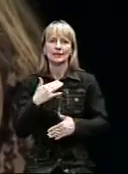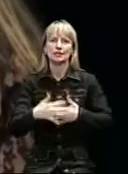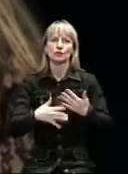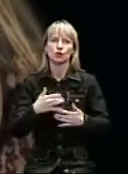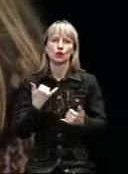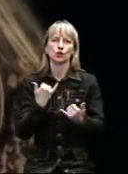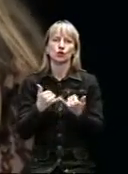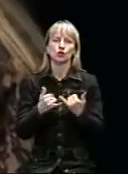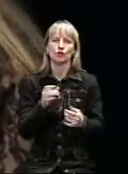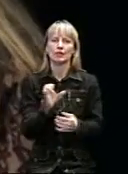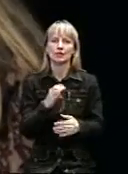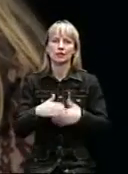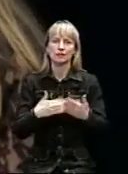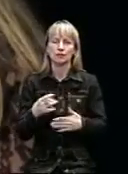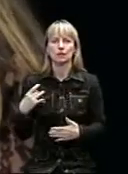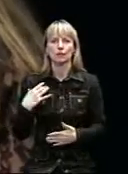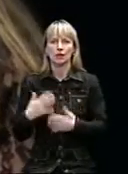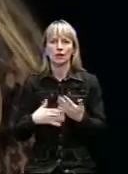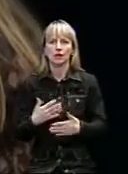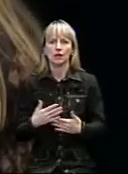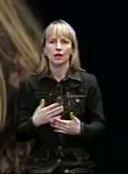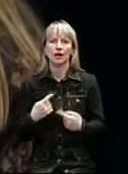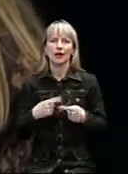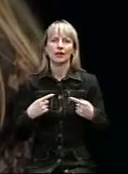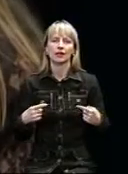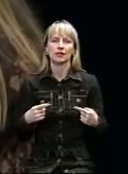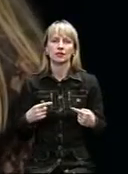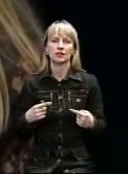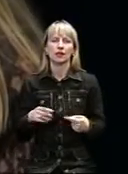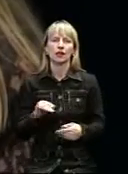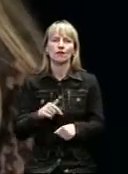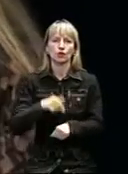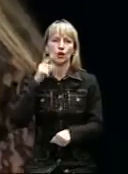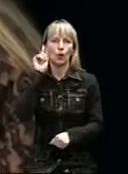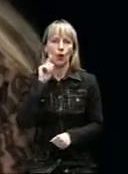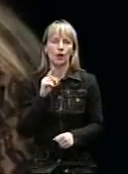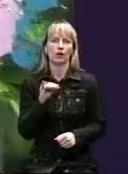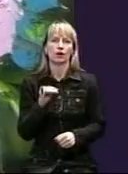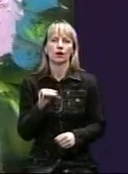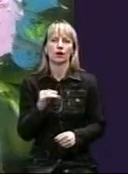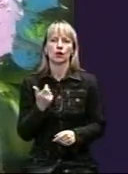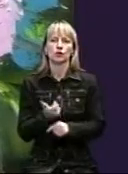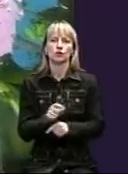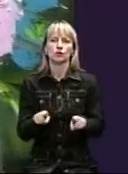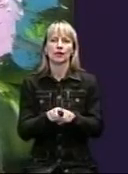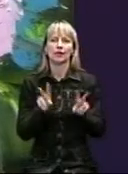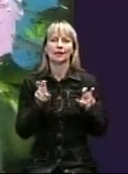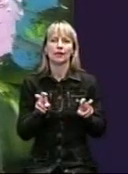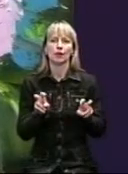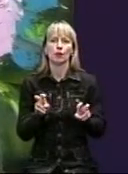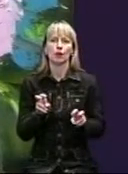там жовтий з синім, з білим, різні пропорції, ви відчуваєте колір. Зараз дуже, до речі, така тема у